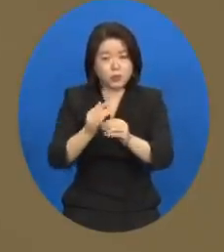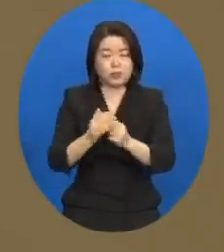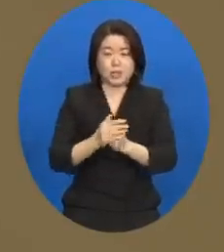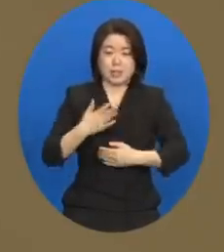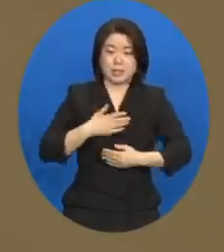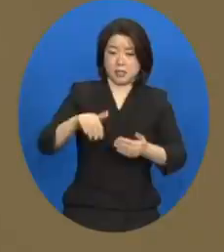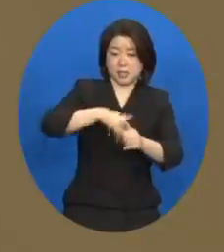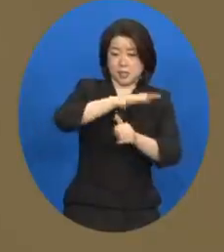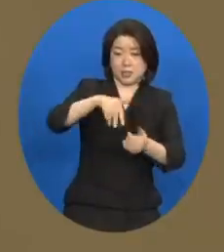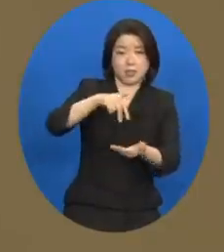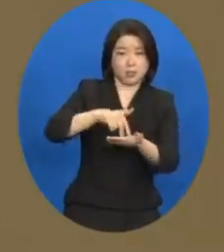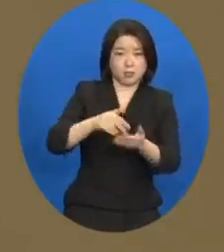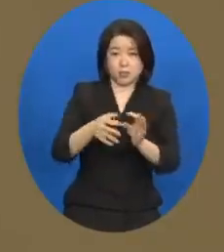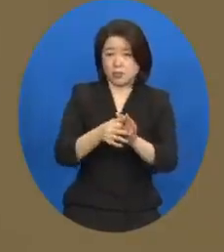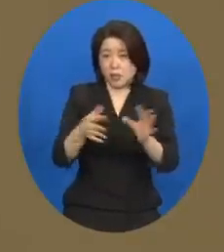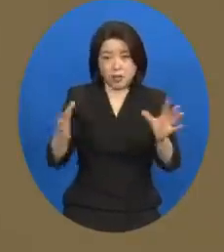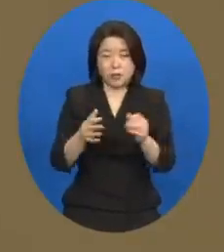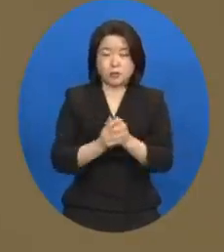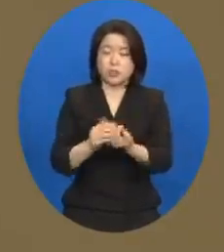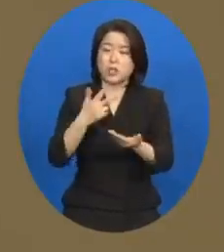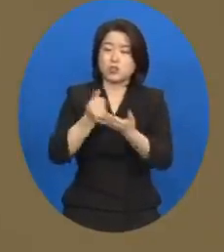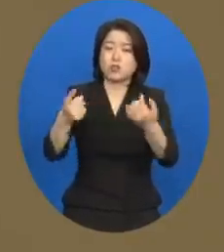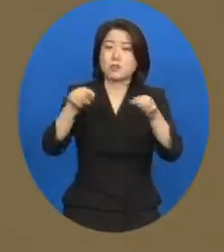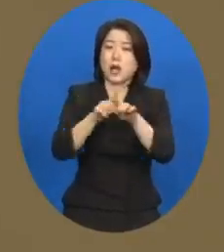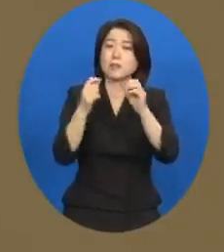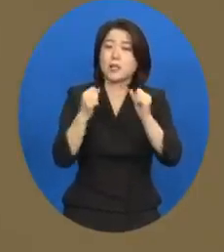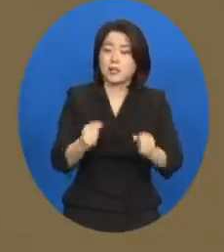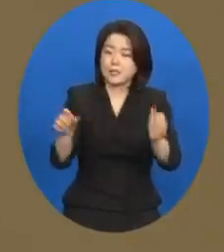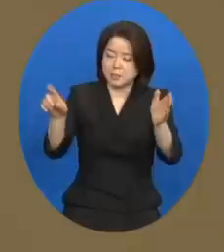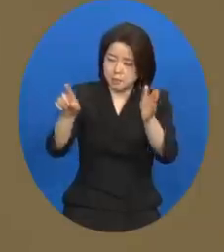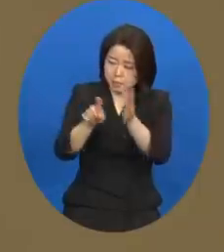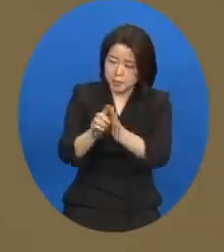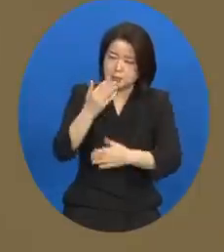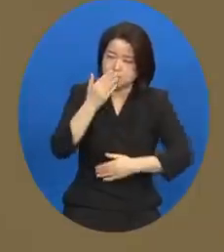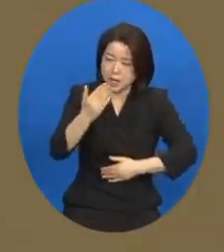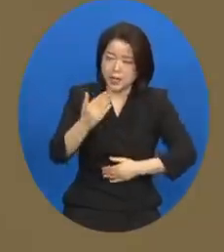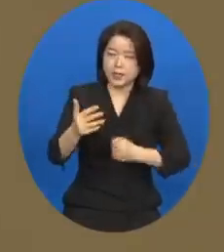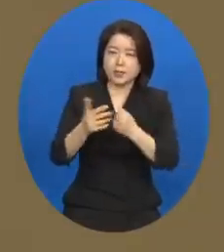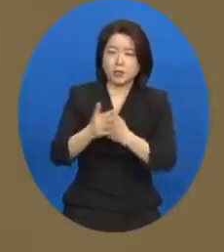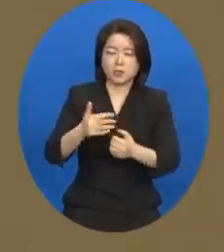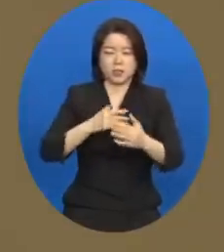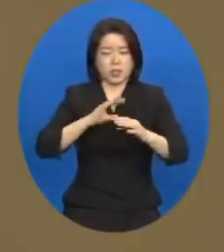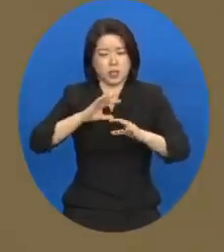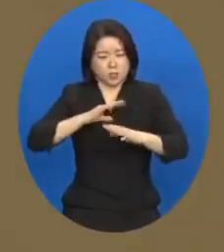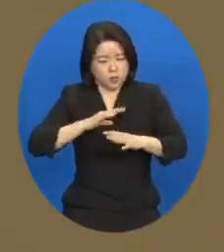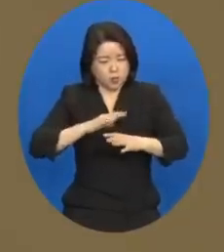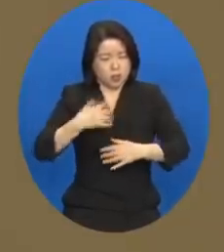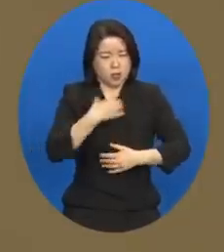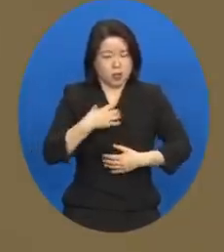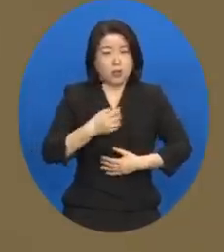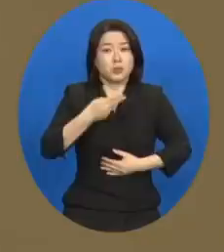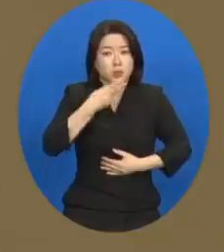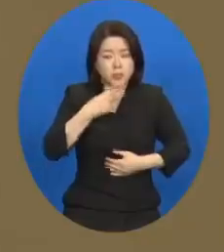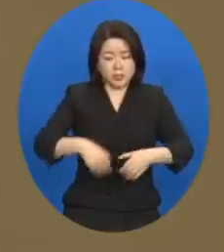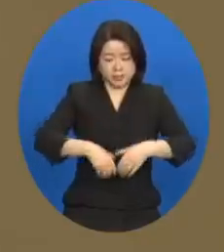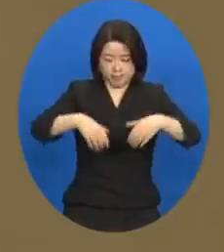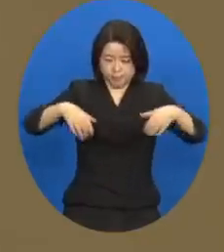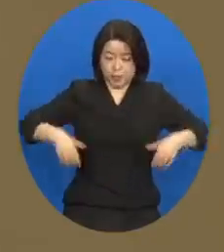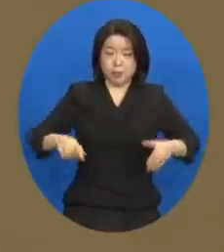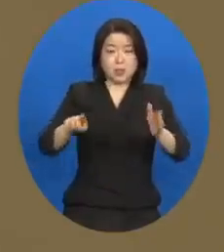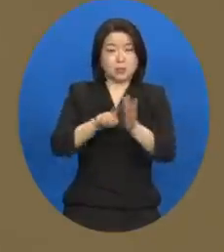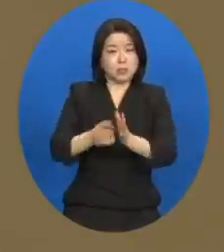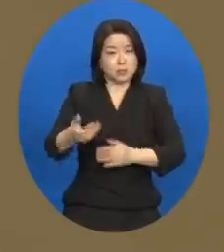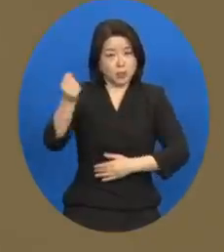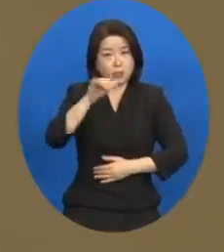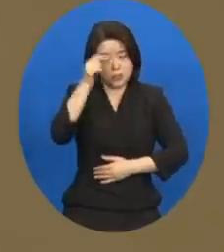처지가 어떠하든지 주님이 함께 계심이 믿어지니 두려움도 염려도 없는 그런 담대함이